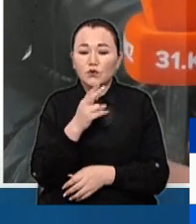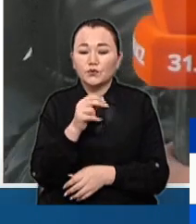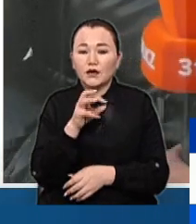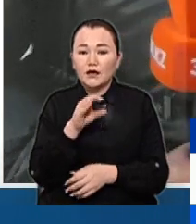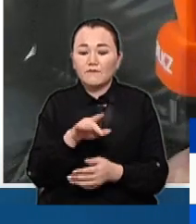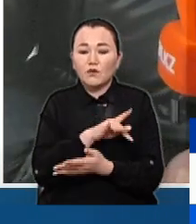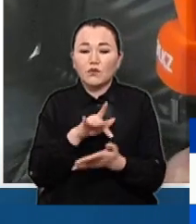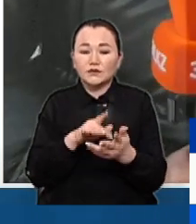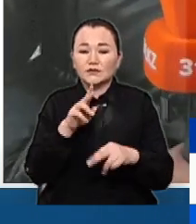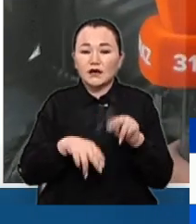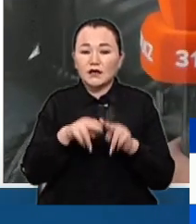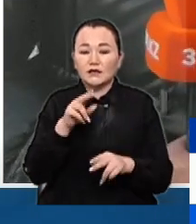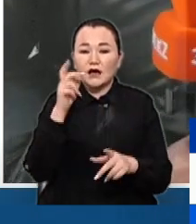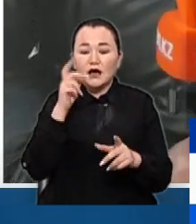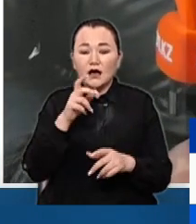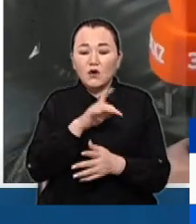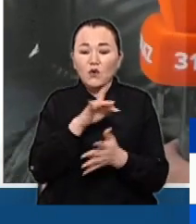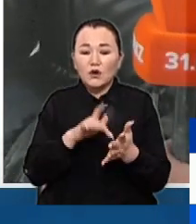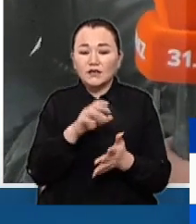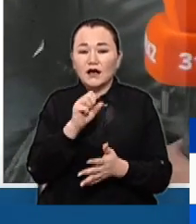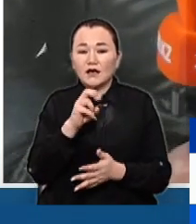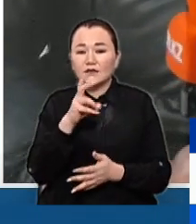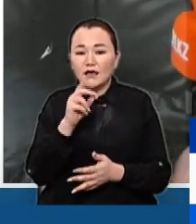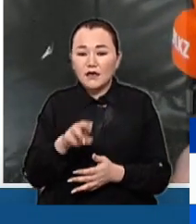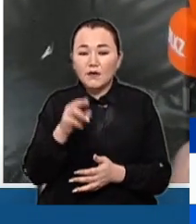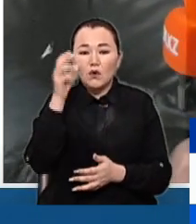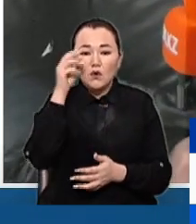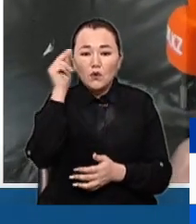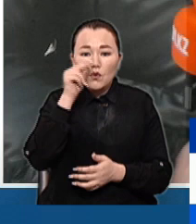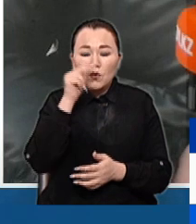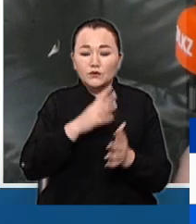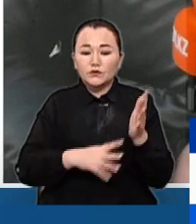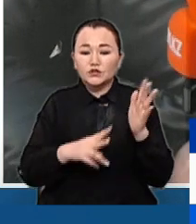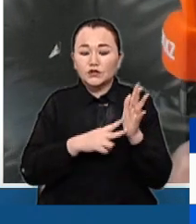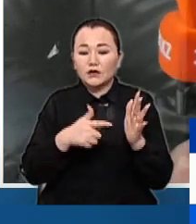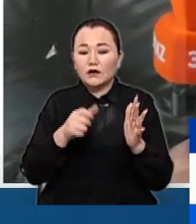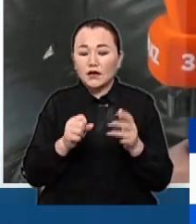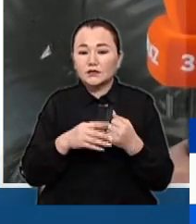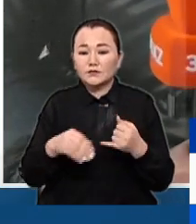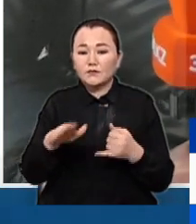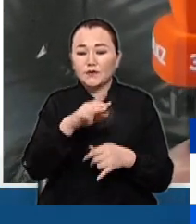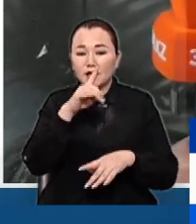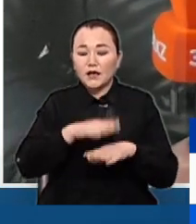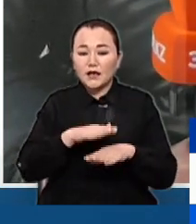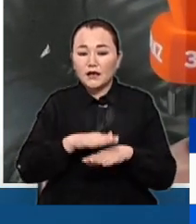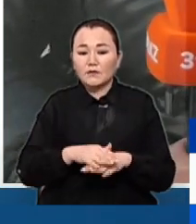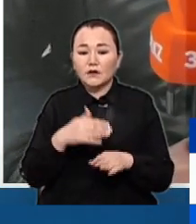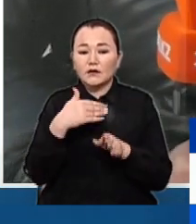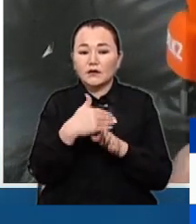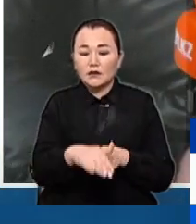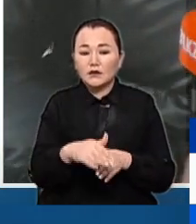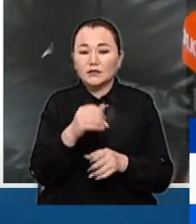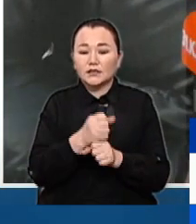қаласында салынатын академиялық қалашықта білім алады. Қазір 97 гектар жер жергілікті әкімдік тарапынан